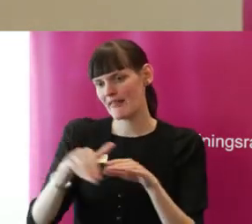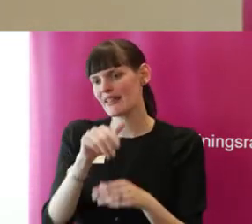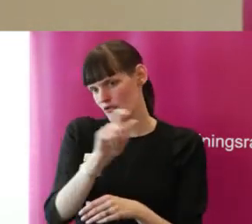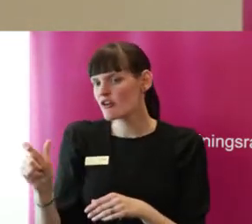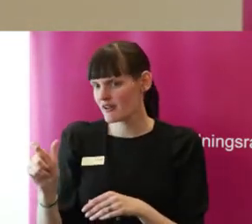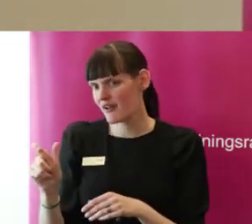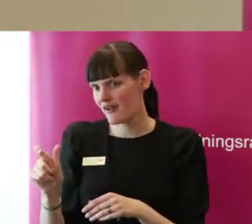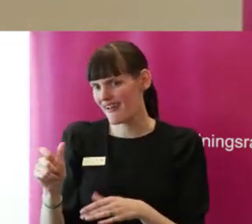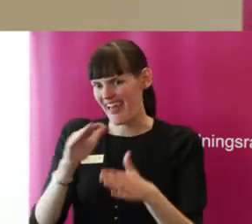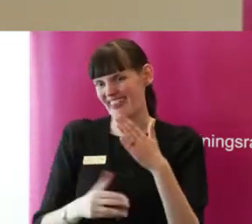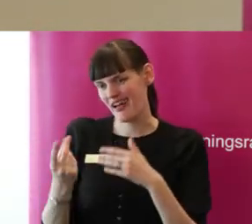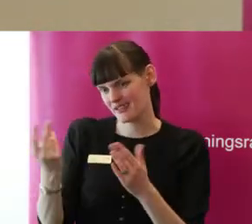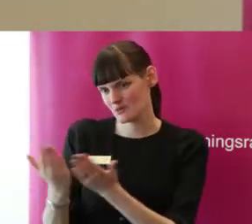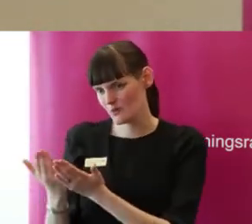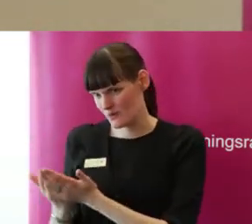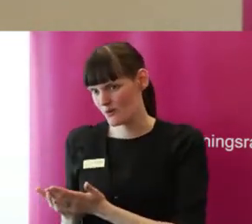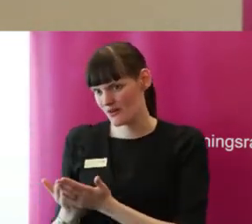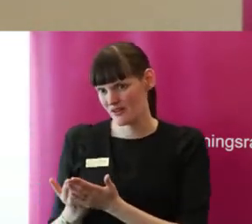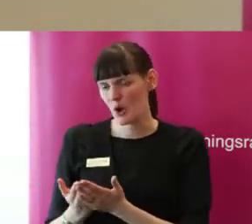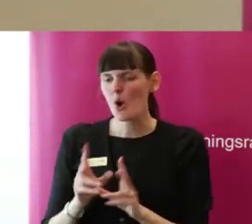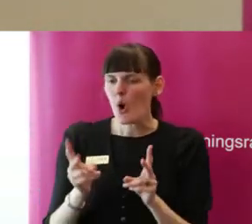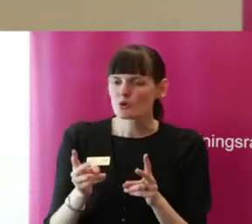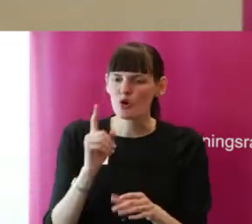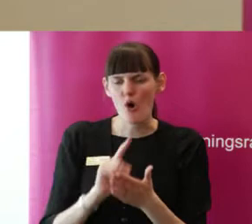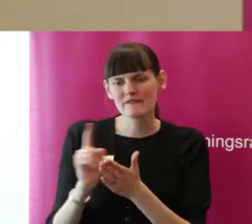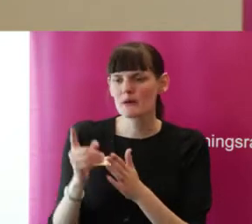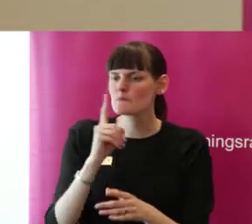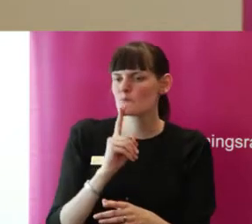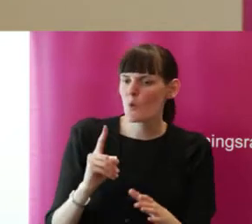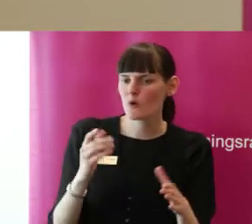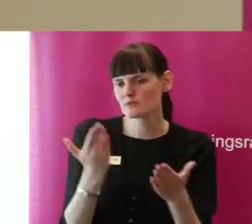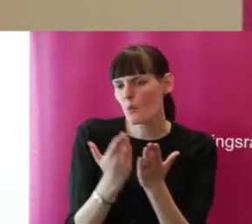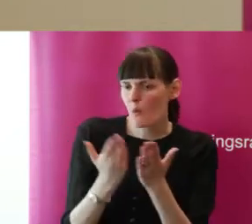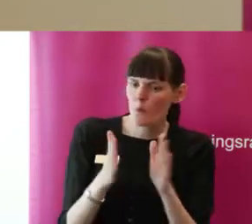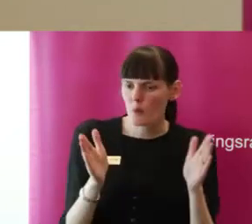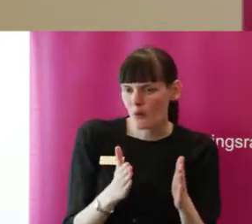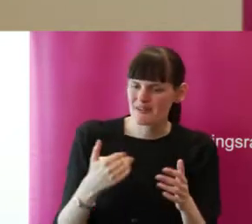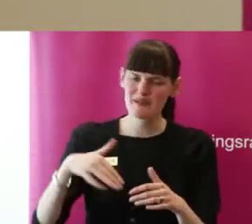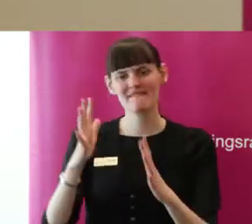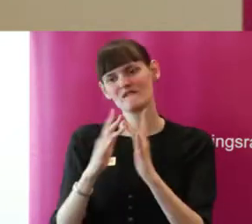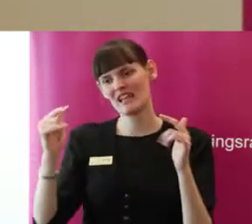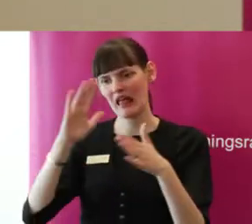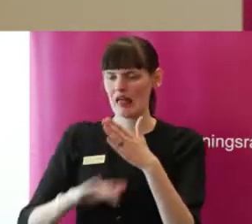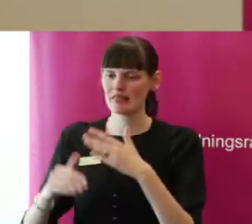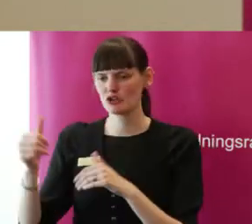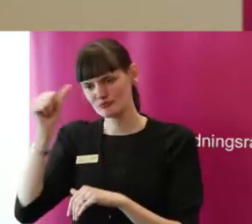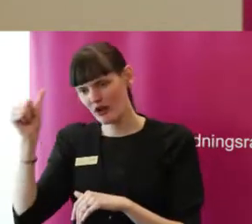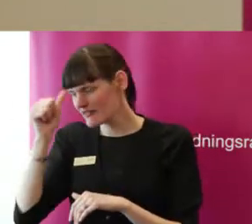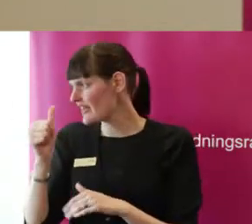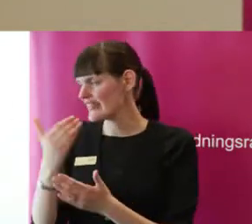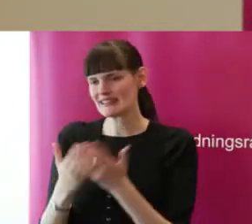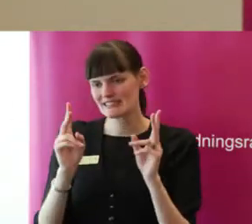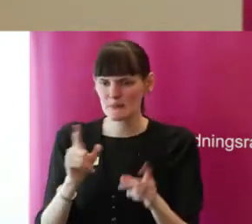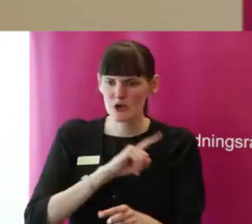kanske är mindre skolor och det är friare än gymnasiet, färre ämnen och mindre byråkrati. Vi har varit inne på de här